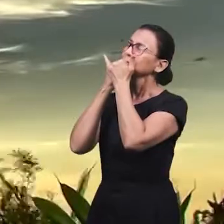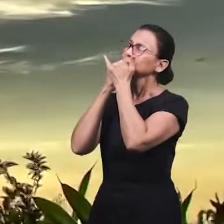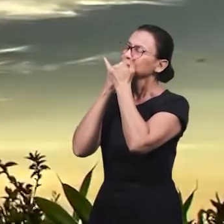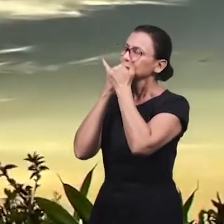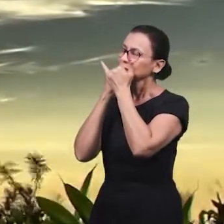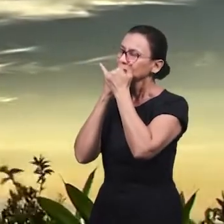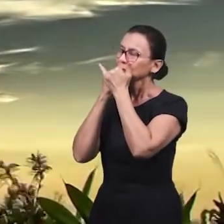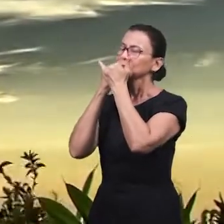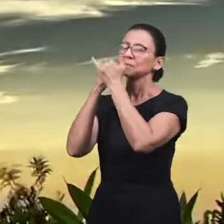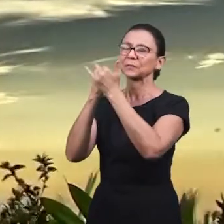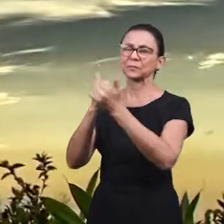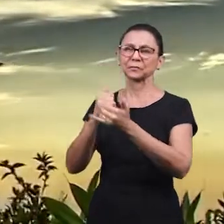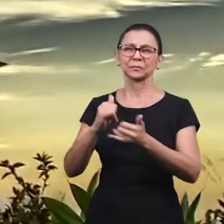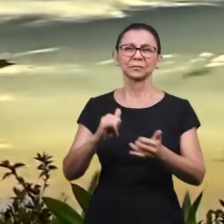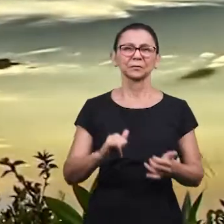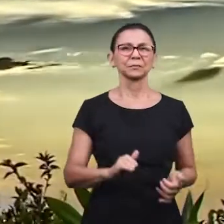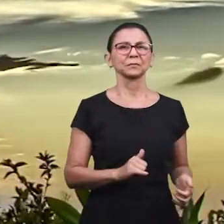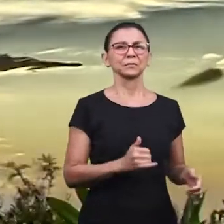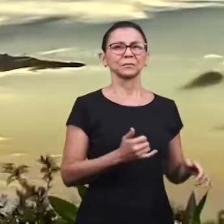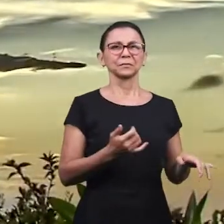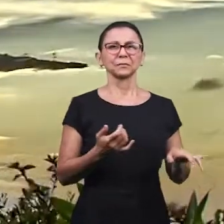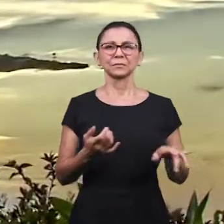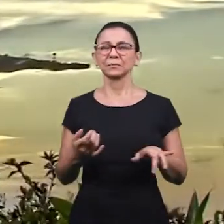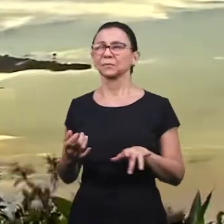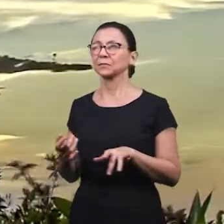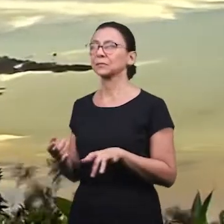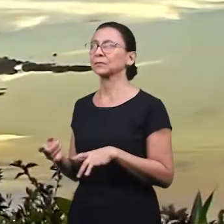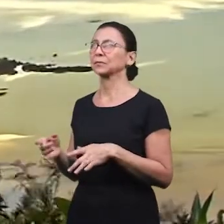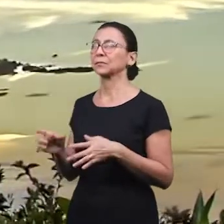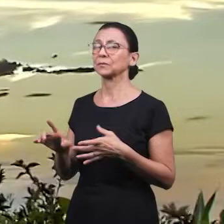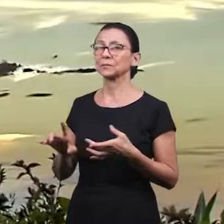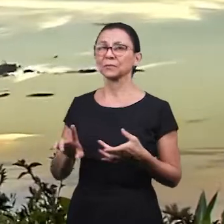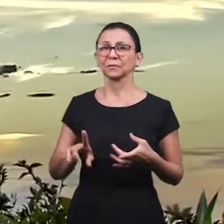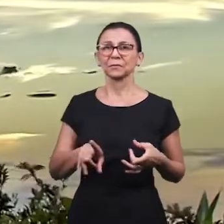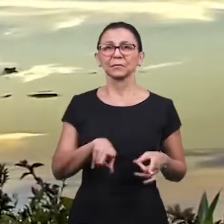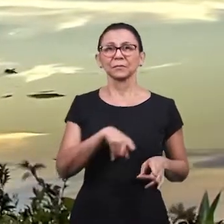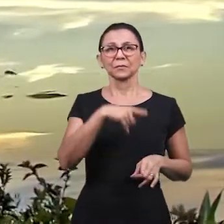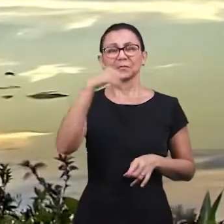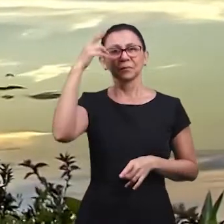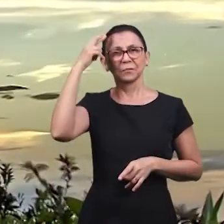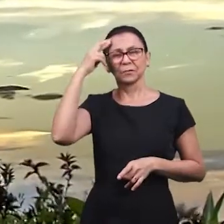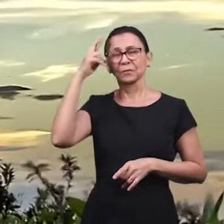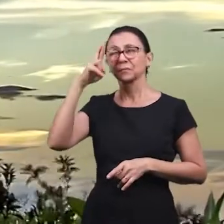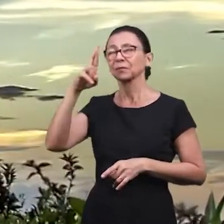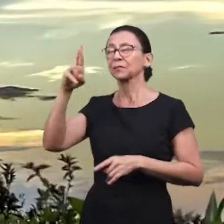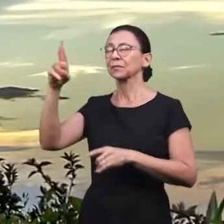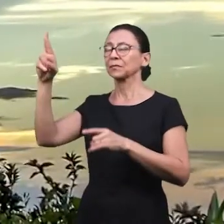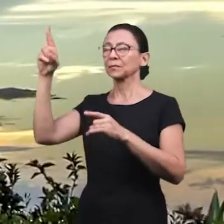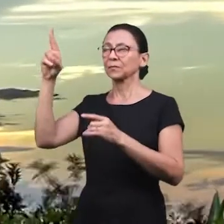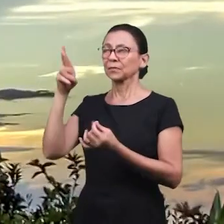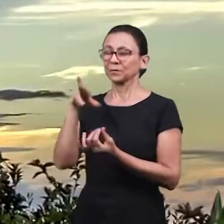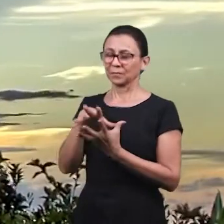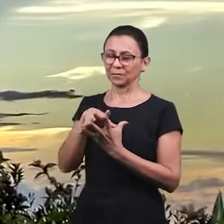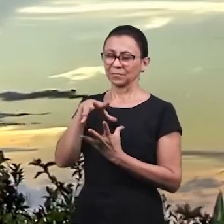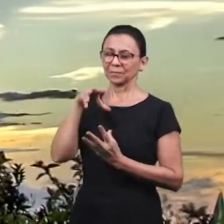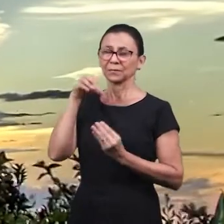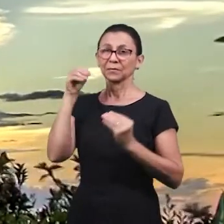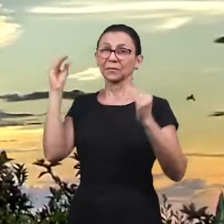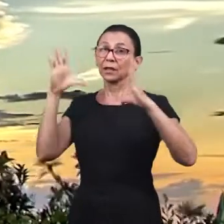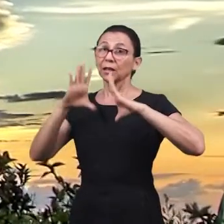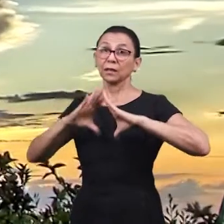сейчас. Дай мне облегчение прямо здесь. Прими